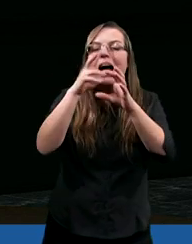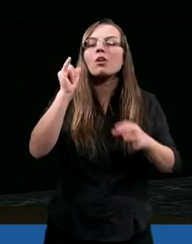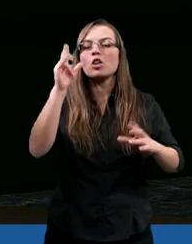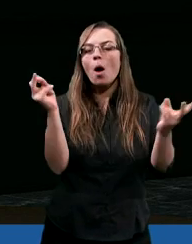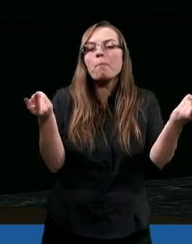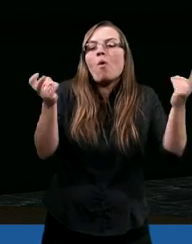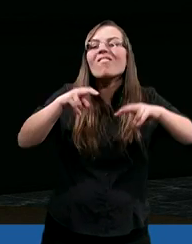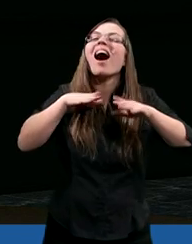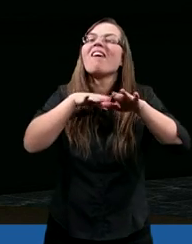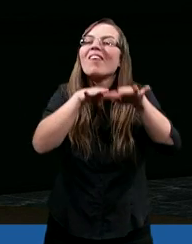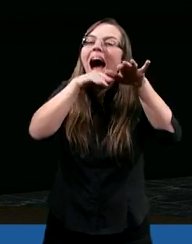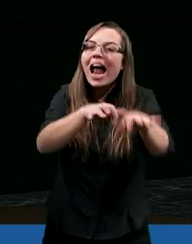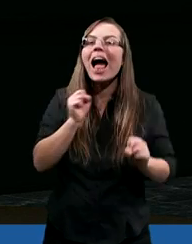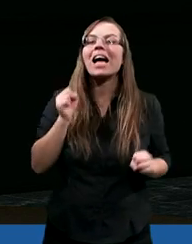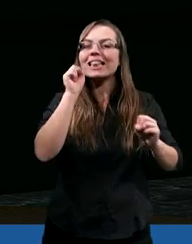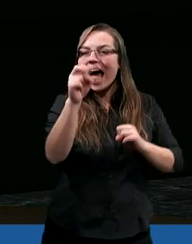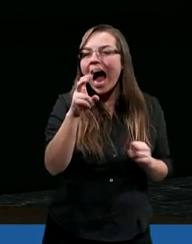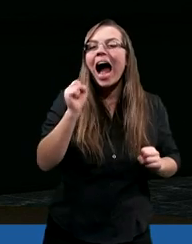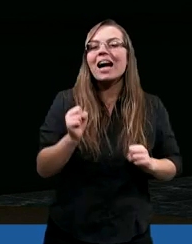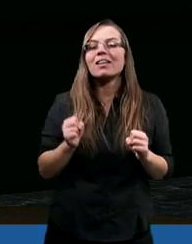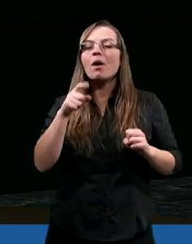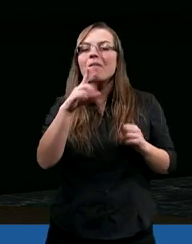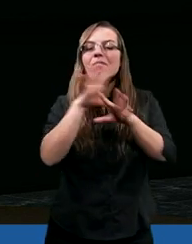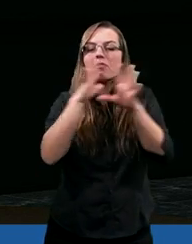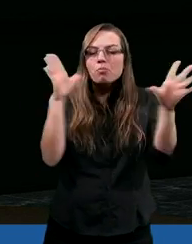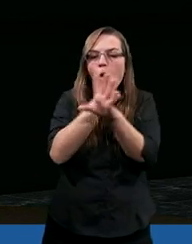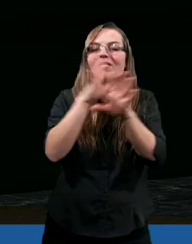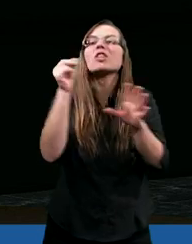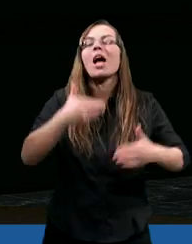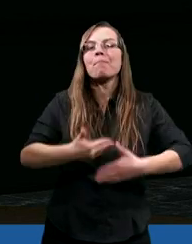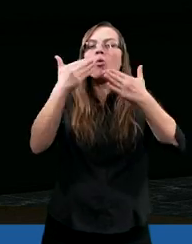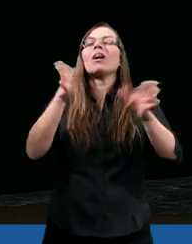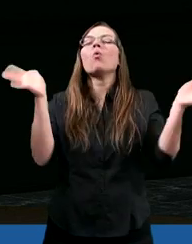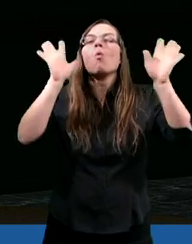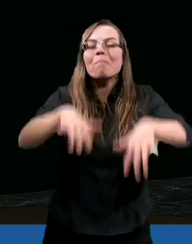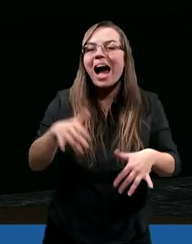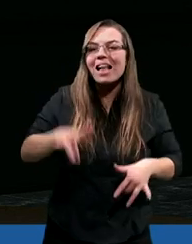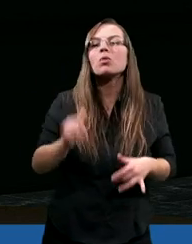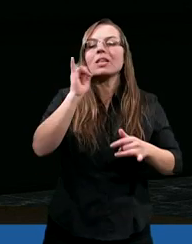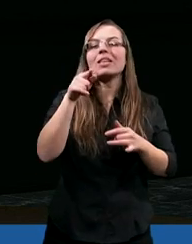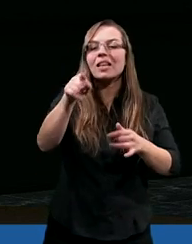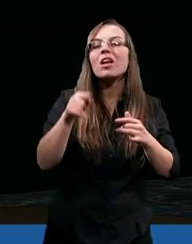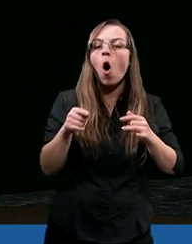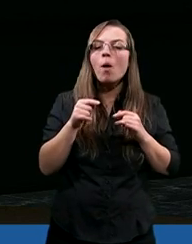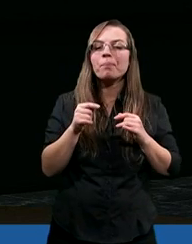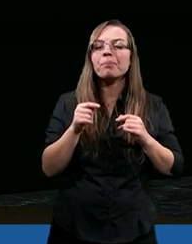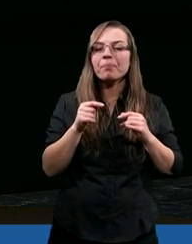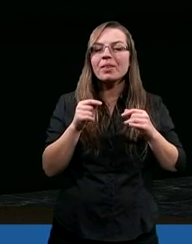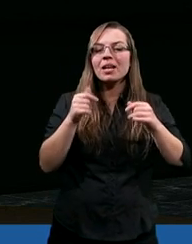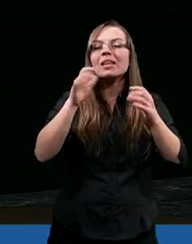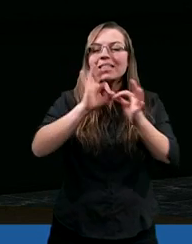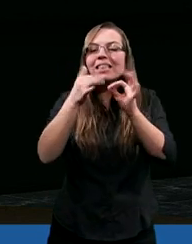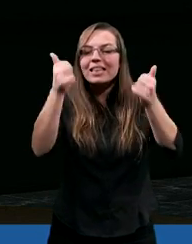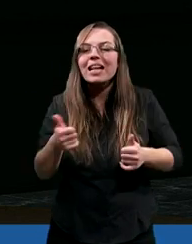powstała fala, taka w powietrzu, że mury upadły. No i trzeba, nie wiem, jakiego, trzeba